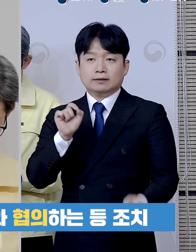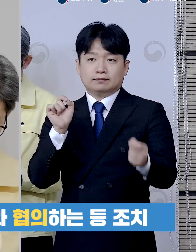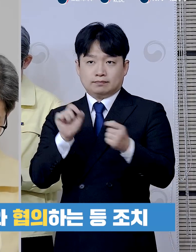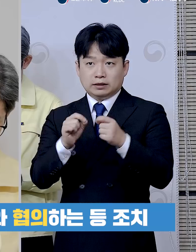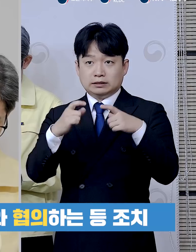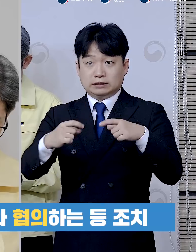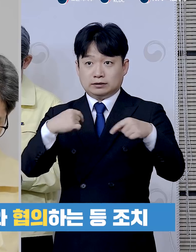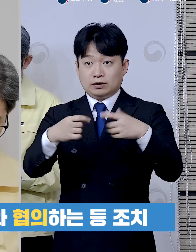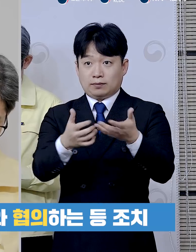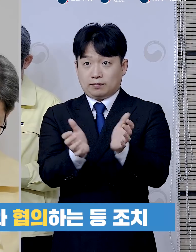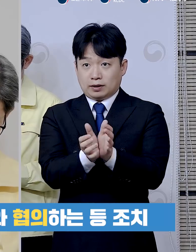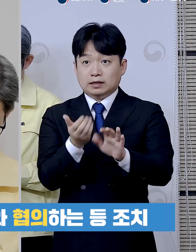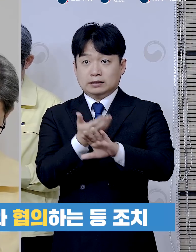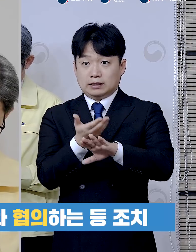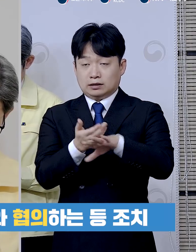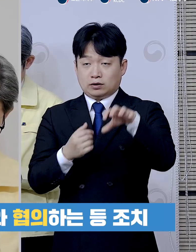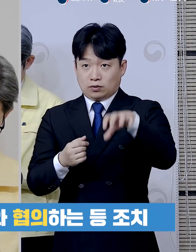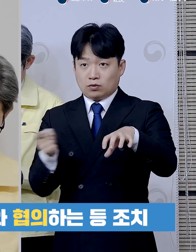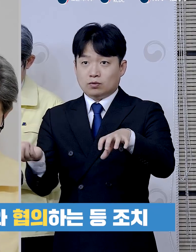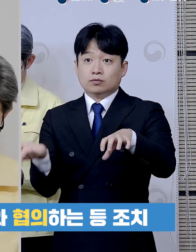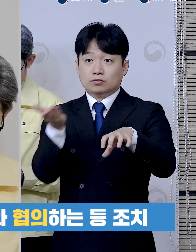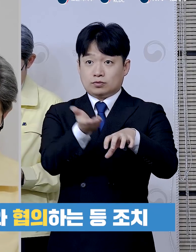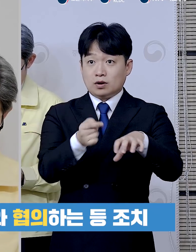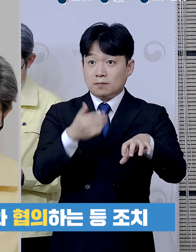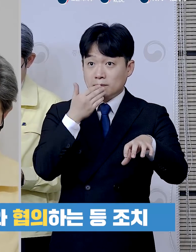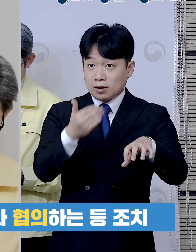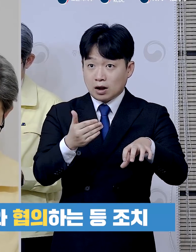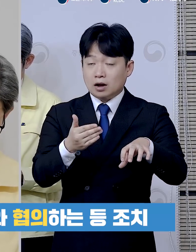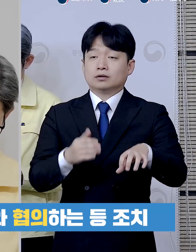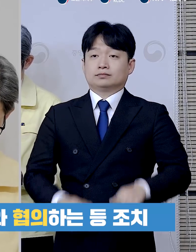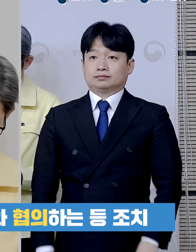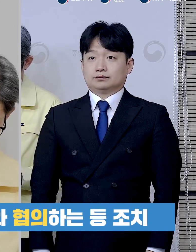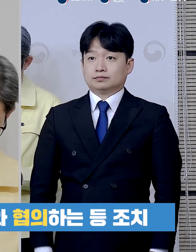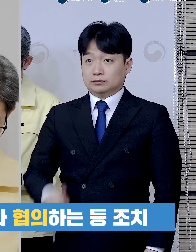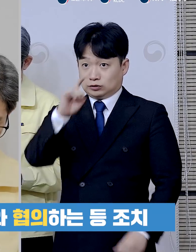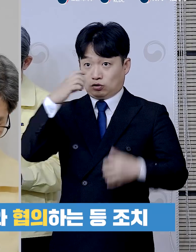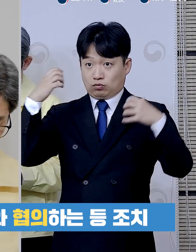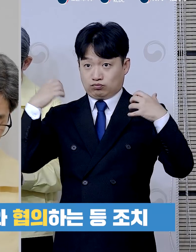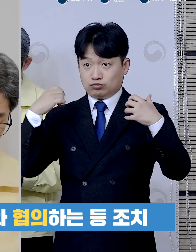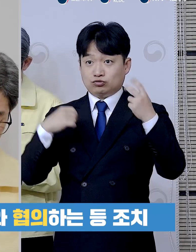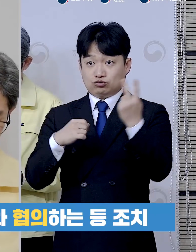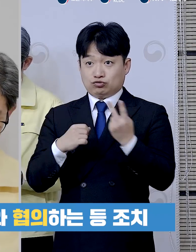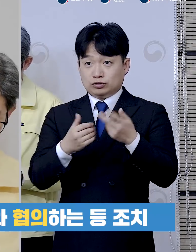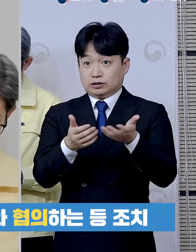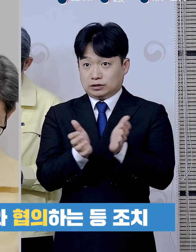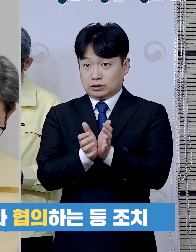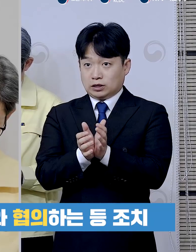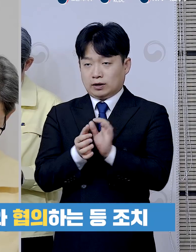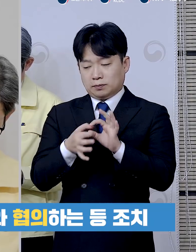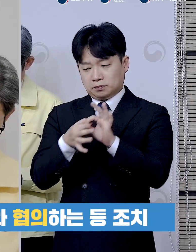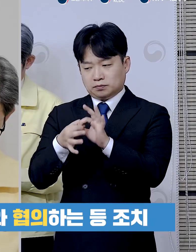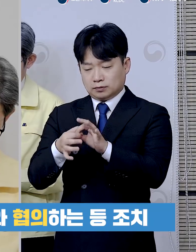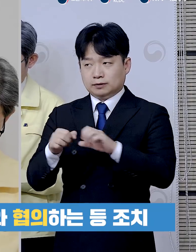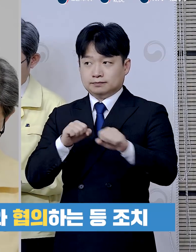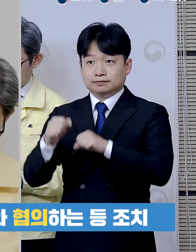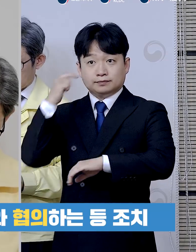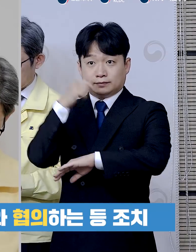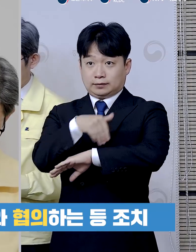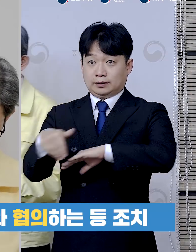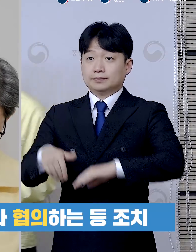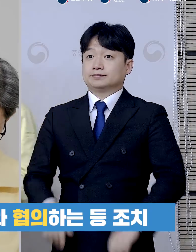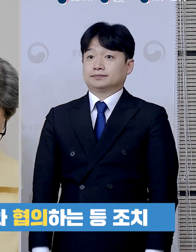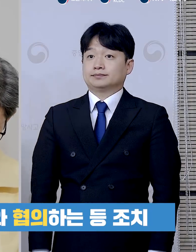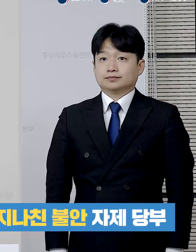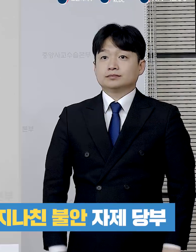상황이 생길 경우에는 인근 지자체와 협의해서 다른 지자체에서 봐야 될 수 있도록 저희 중수본과 방대본이 함께 움직일 그런 계획을